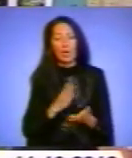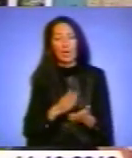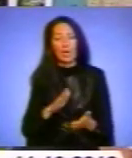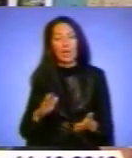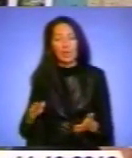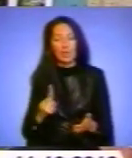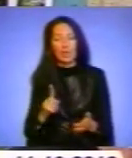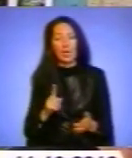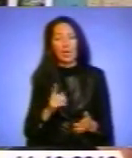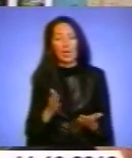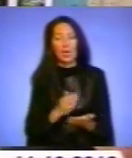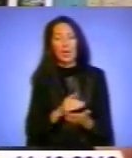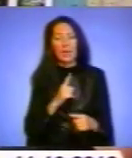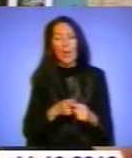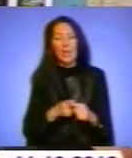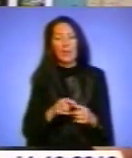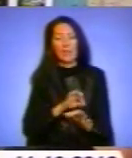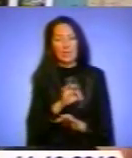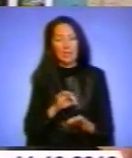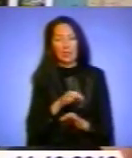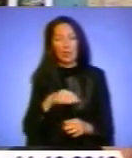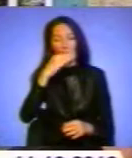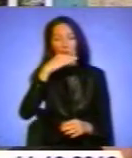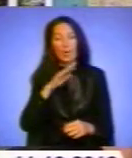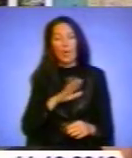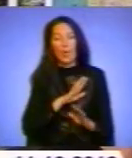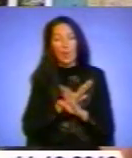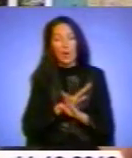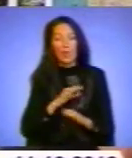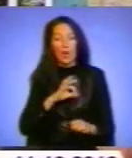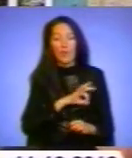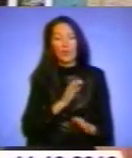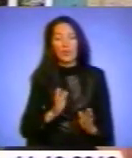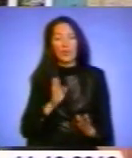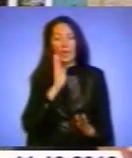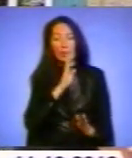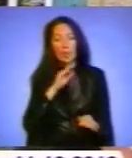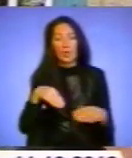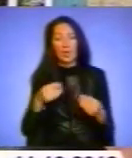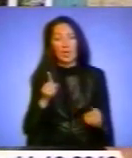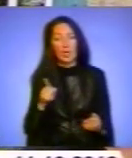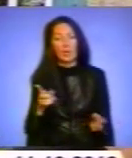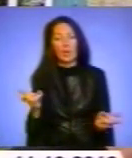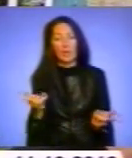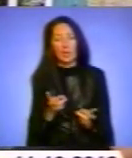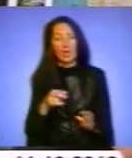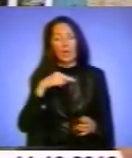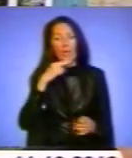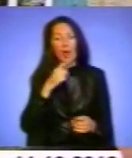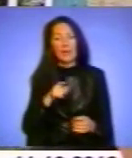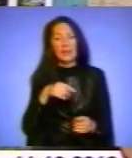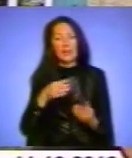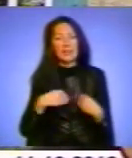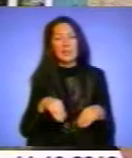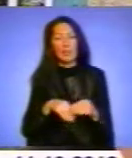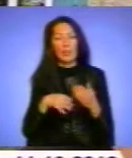яких повмирали, є, виховуються тільки матерями. Надається їм належна увага тим сім'ям,